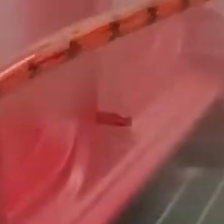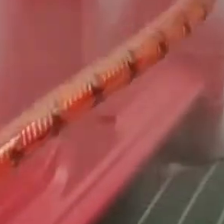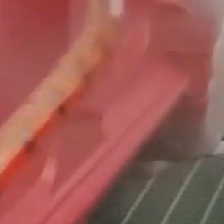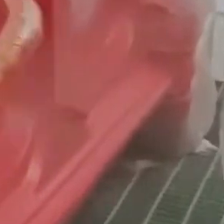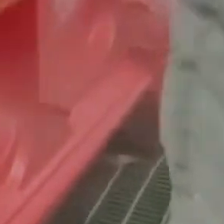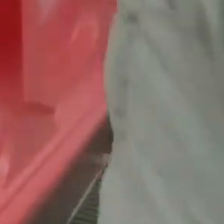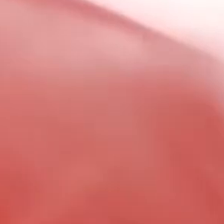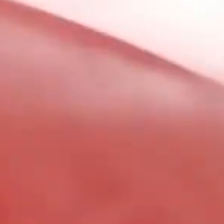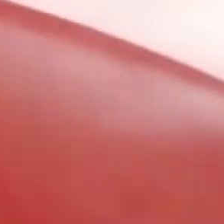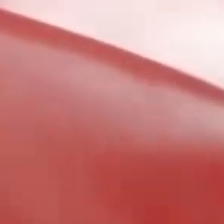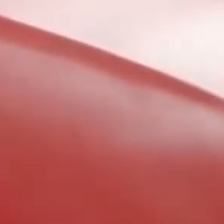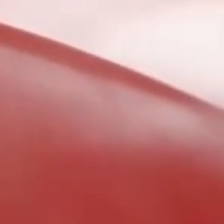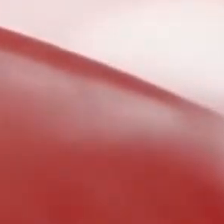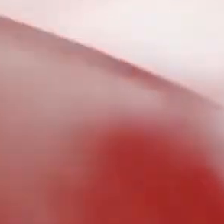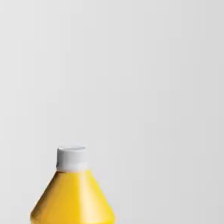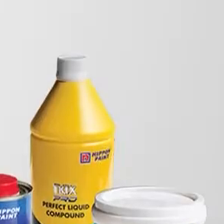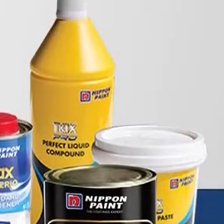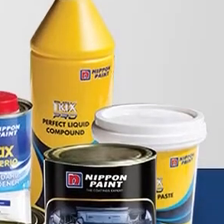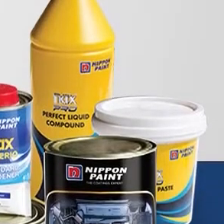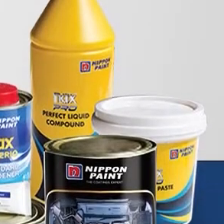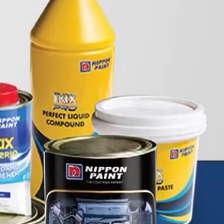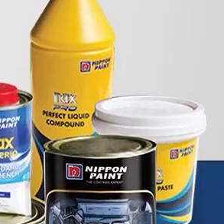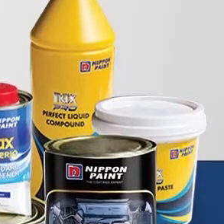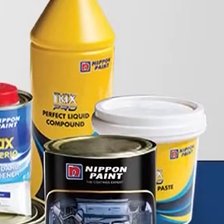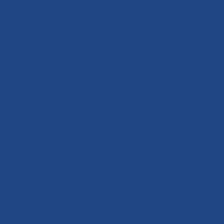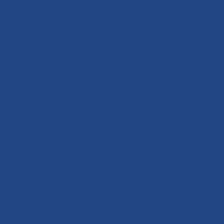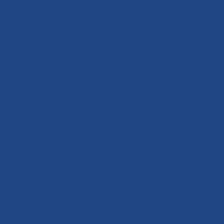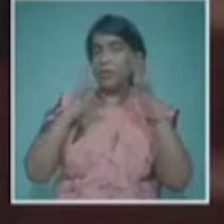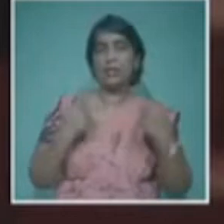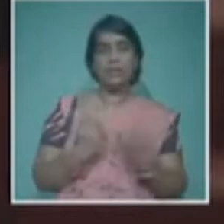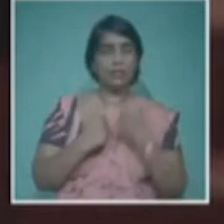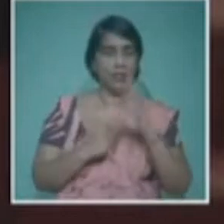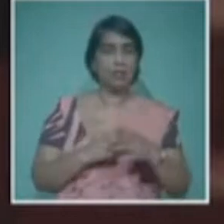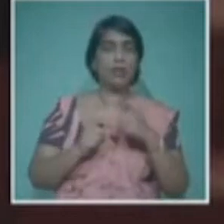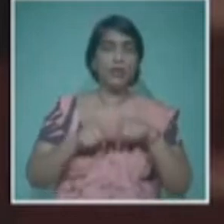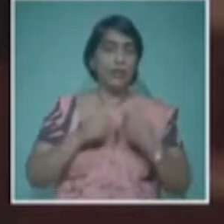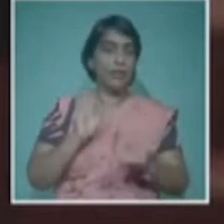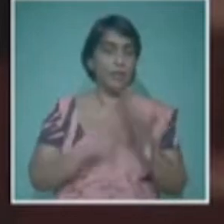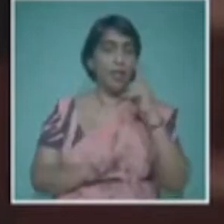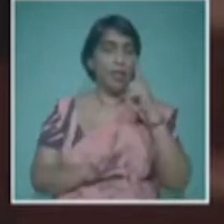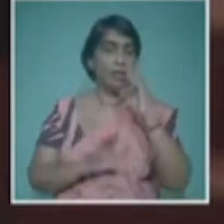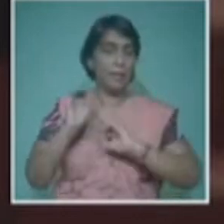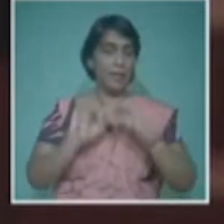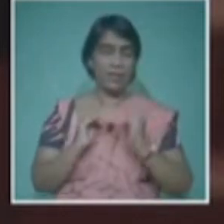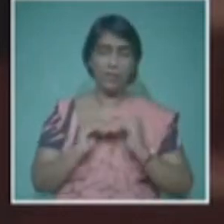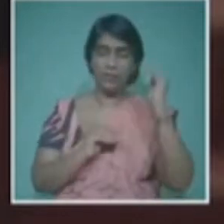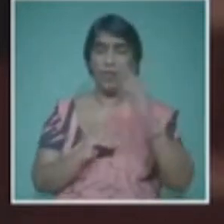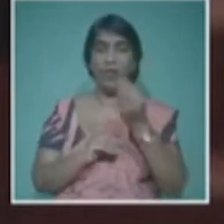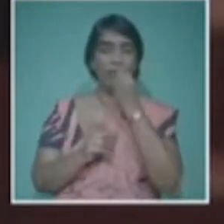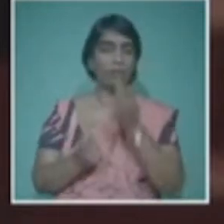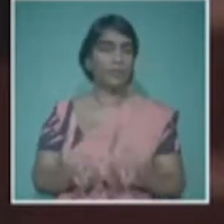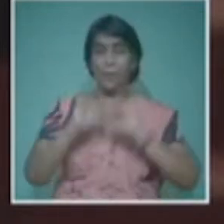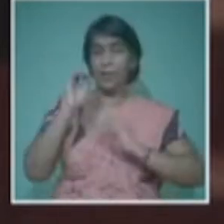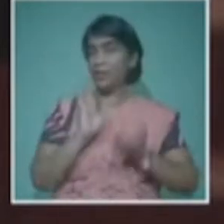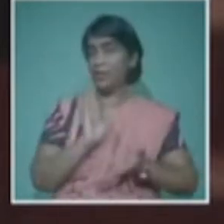is the most premium quality auto refinishing solution you will ever need. උද්දමනේ අපි කියනවා 170 පැනලා කියලා. ආහාර උද්දමනේ